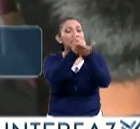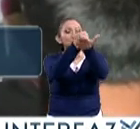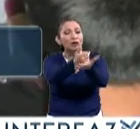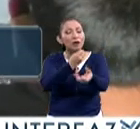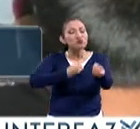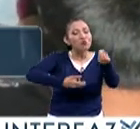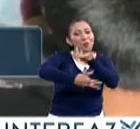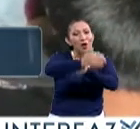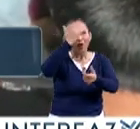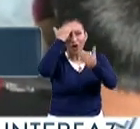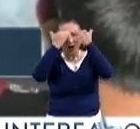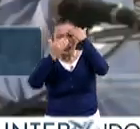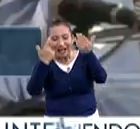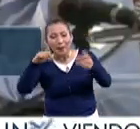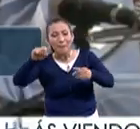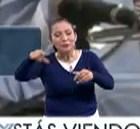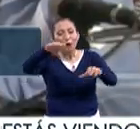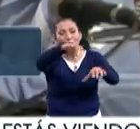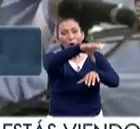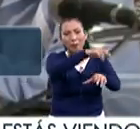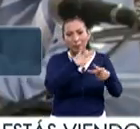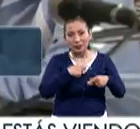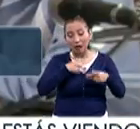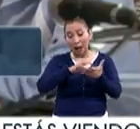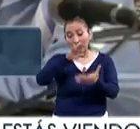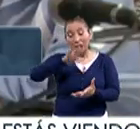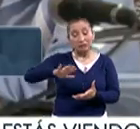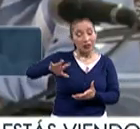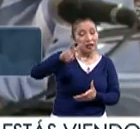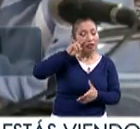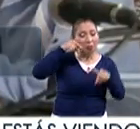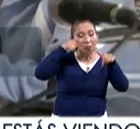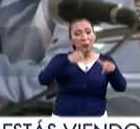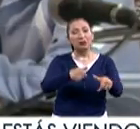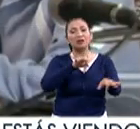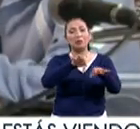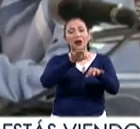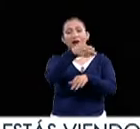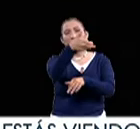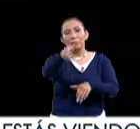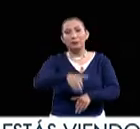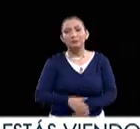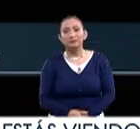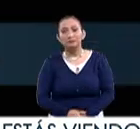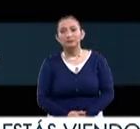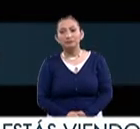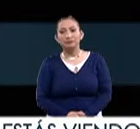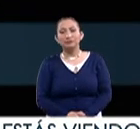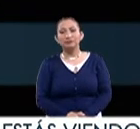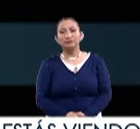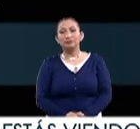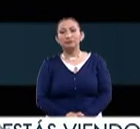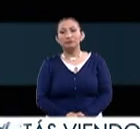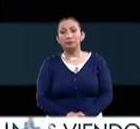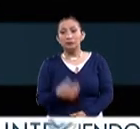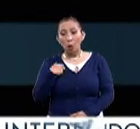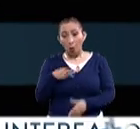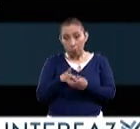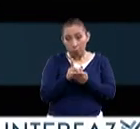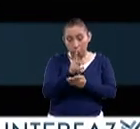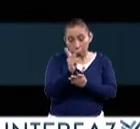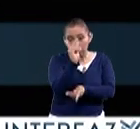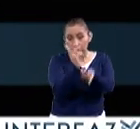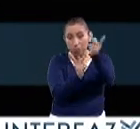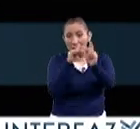el intercambio de conocimientos entre la gente, que en su mayoría se dedica al campo. พวกสลีมานำไส้เลี้ยงครอบครัวหรือ